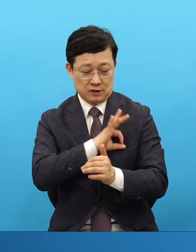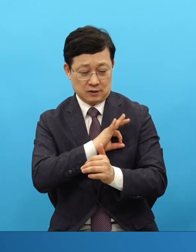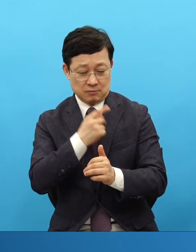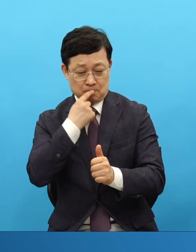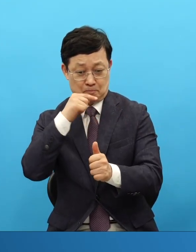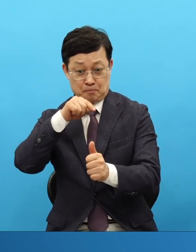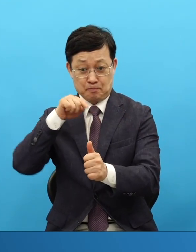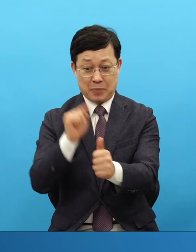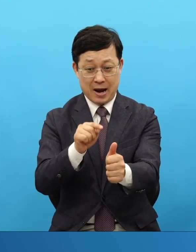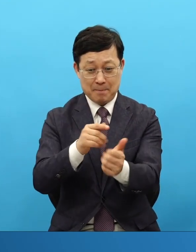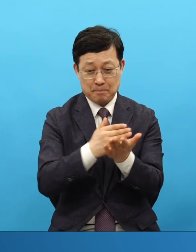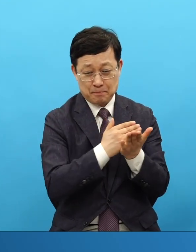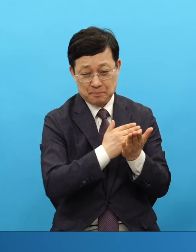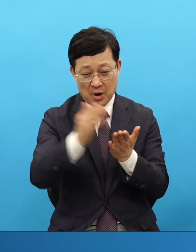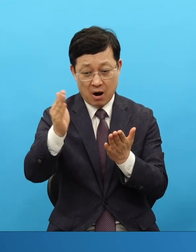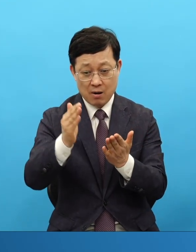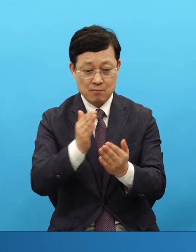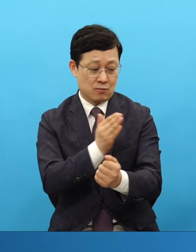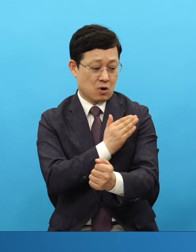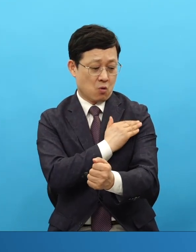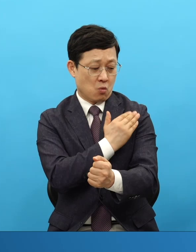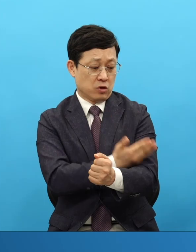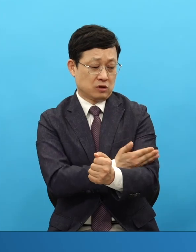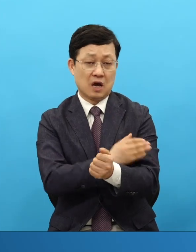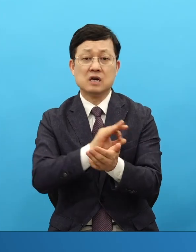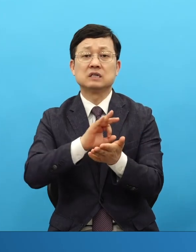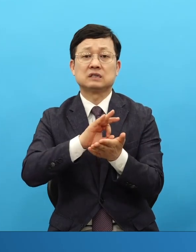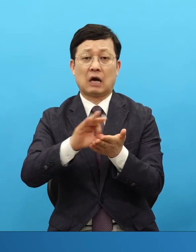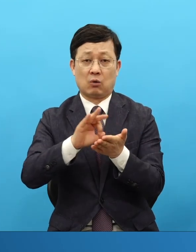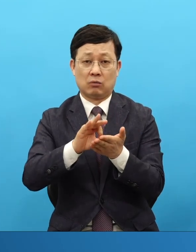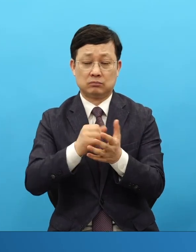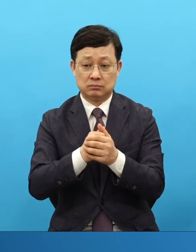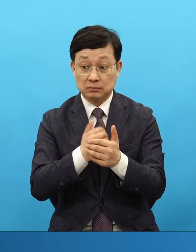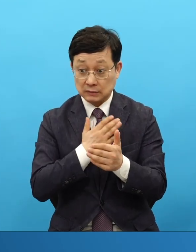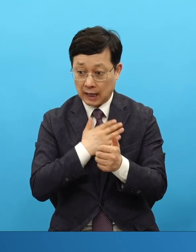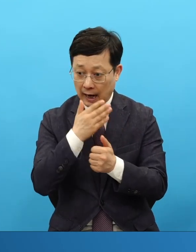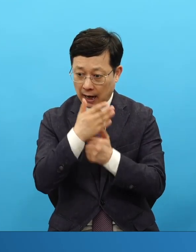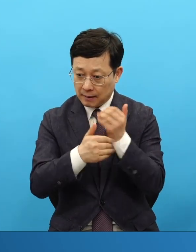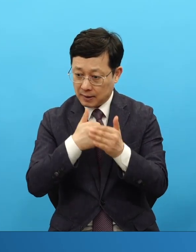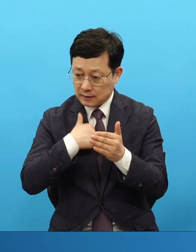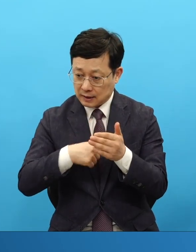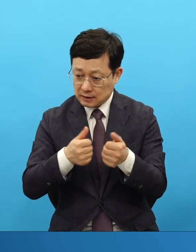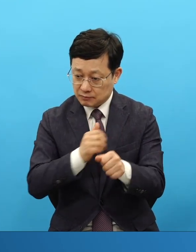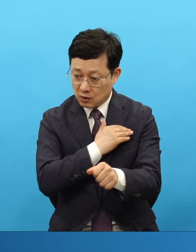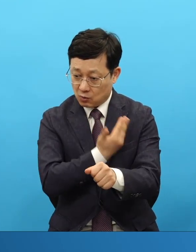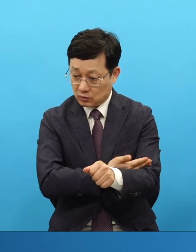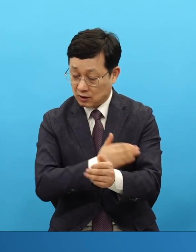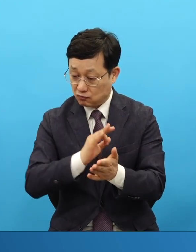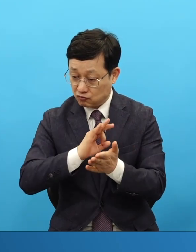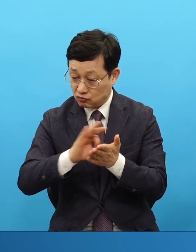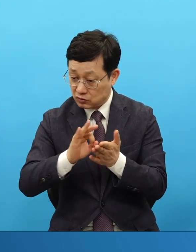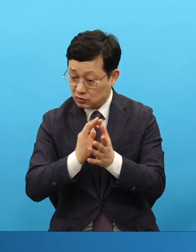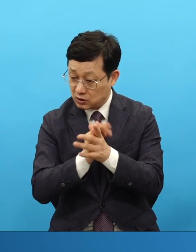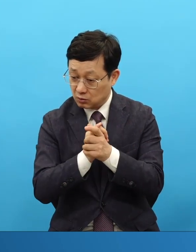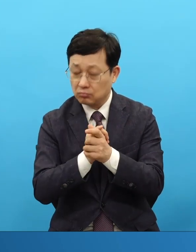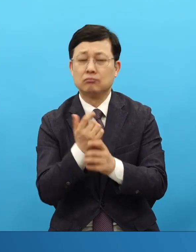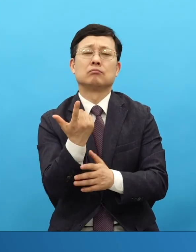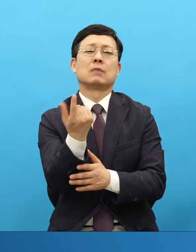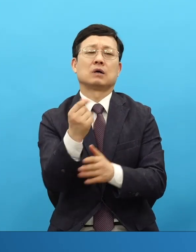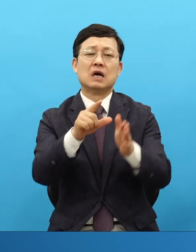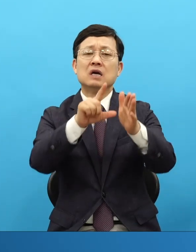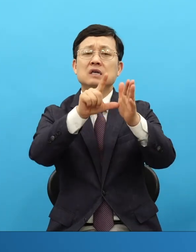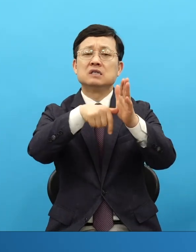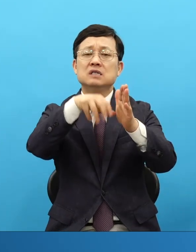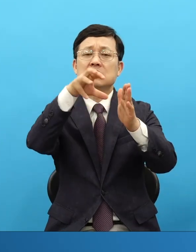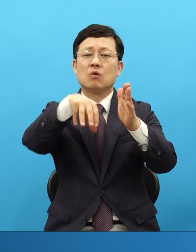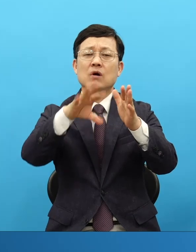of 두 가지 Jesus 기도 Christ. 있습니다. I command you. This is the two 신분과 times. 권세를 누리는 기도예요. It is the prayer that enjoys the identity and authority. 이걸로 시공간 초월의 축복을